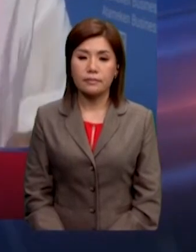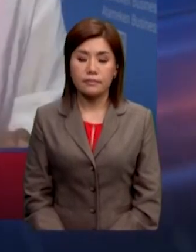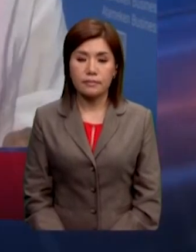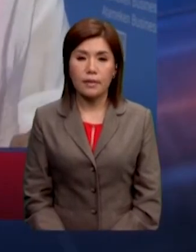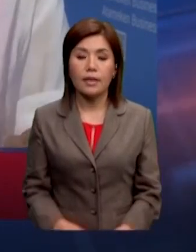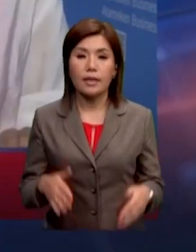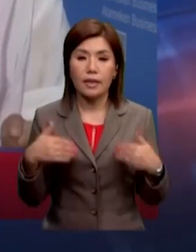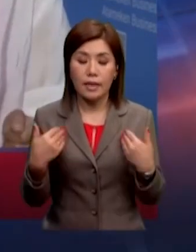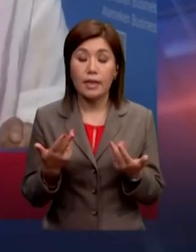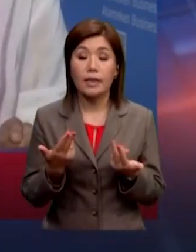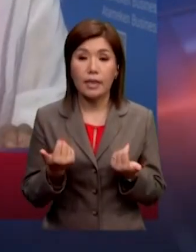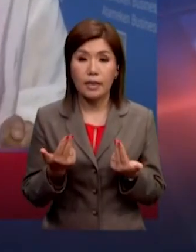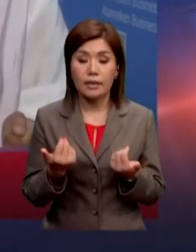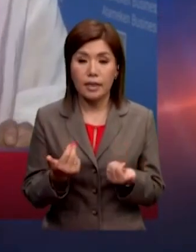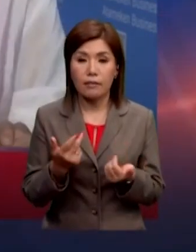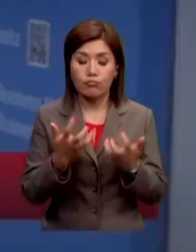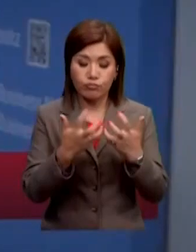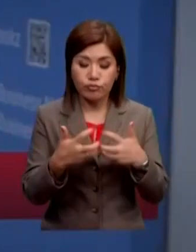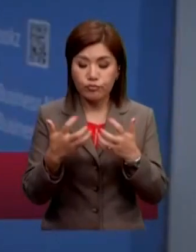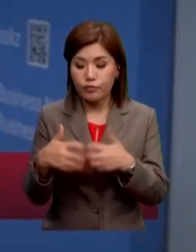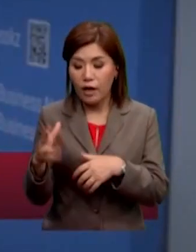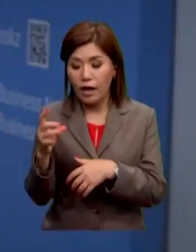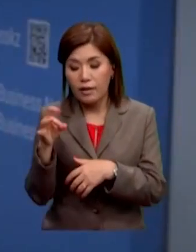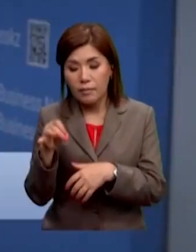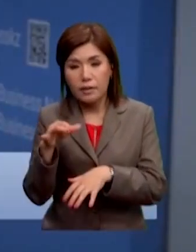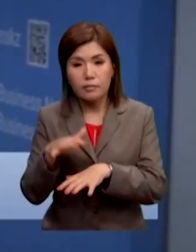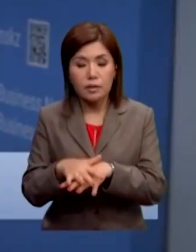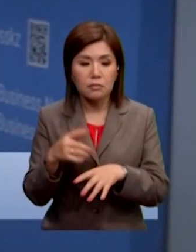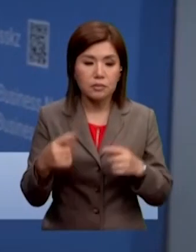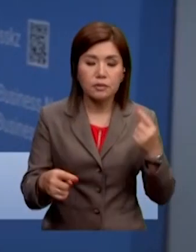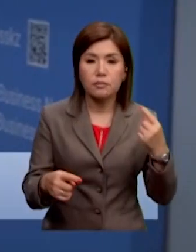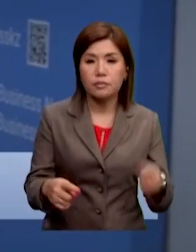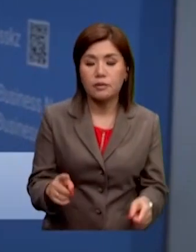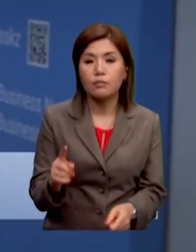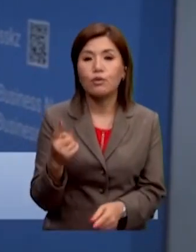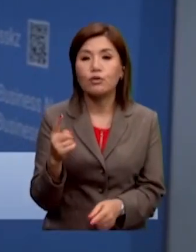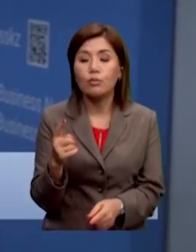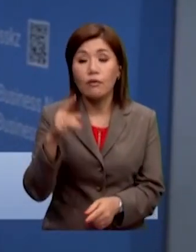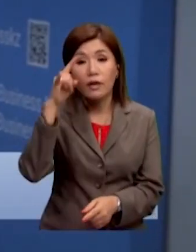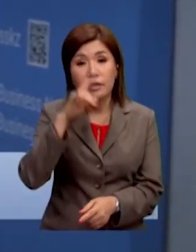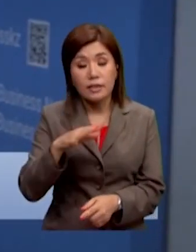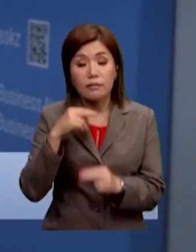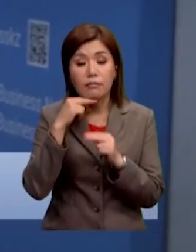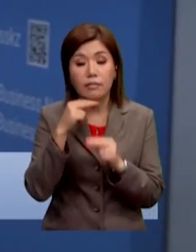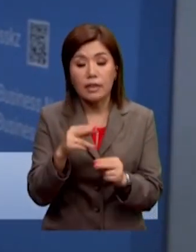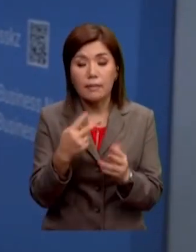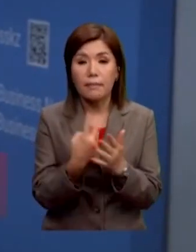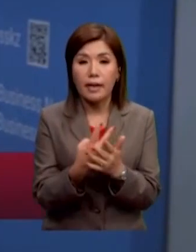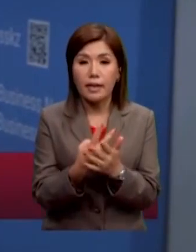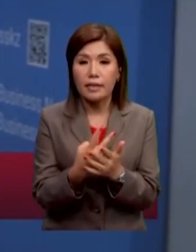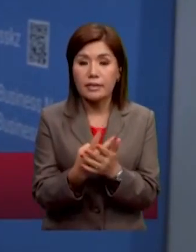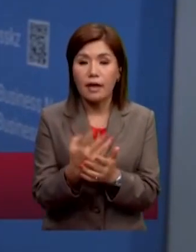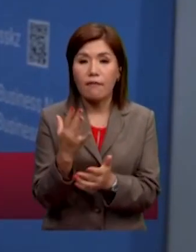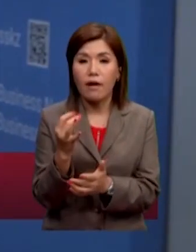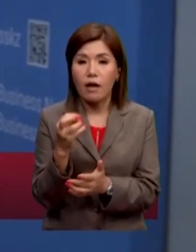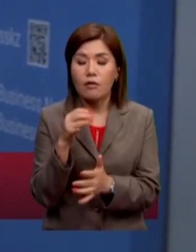Мадина, приветствую. Да, подсчет МИДа и Нацбанк с Халык Файнанс отличается. Дело в том, что в Казахстане уделяют внимание показателю